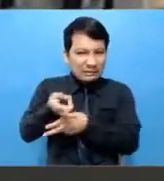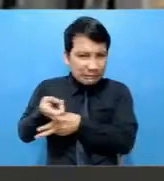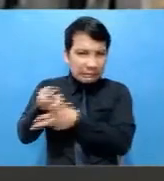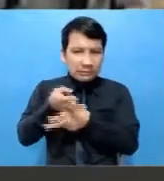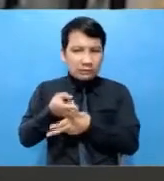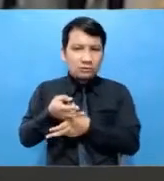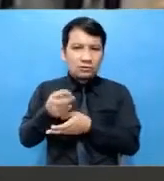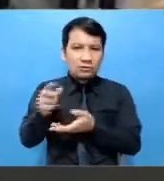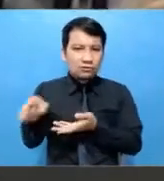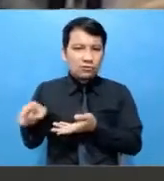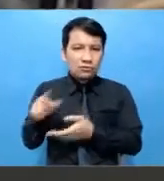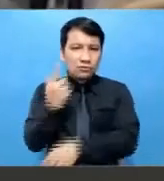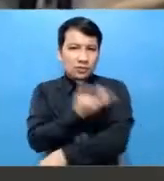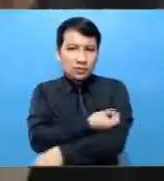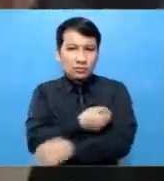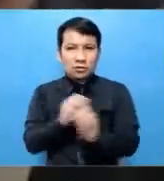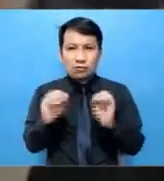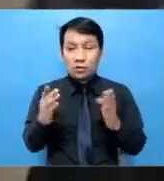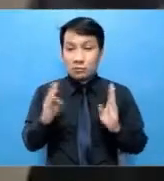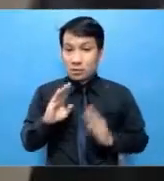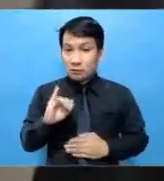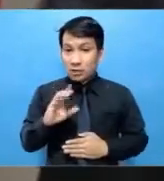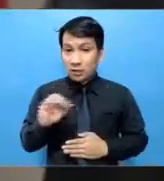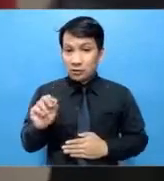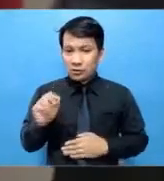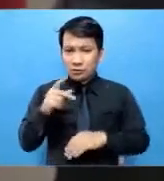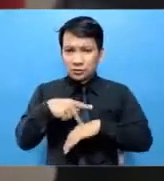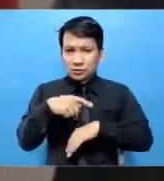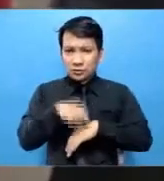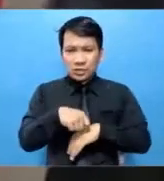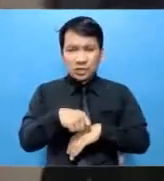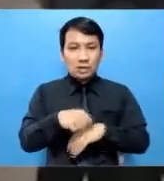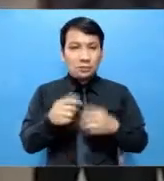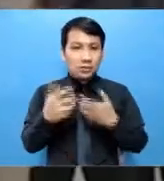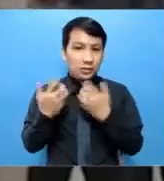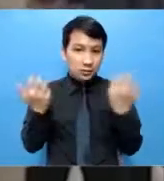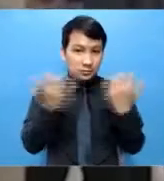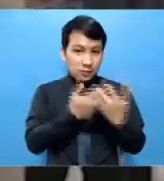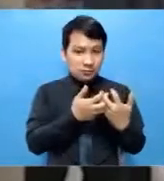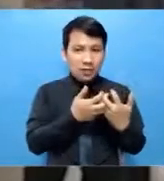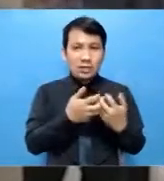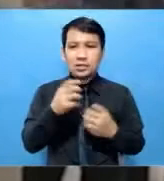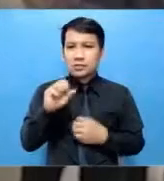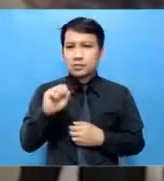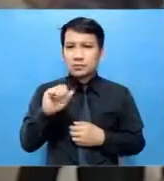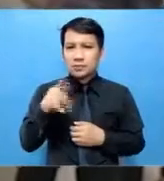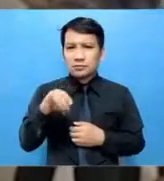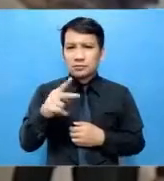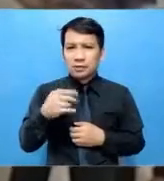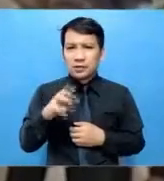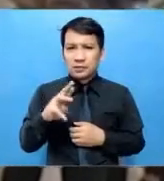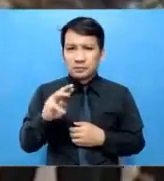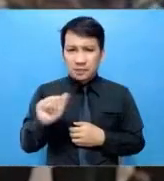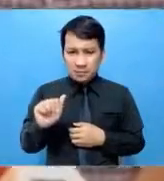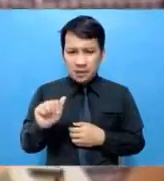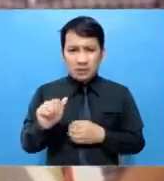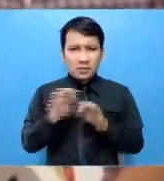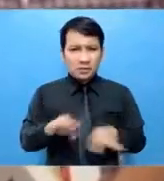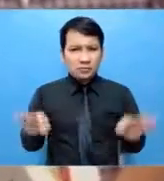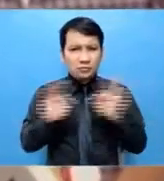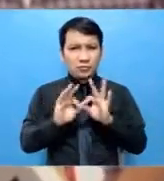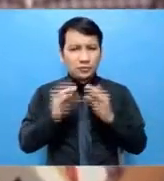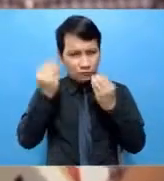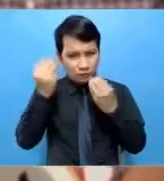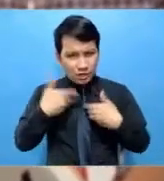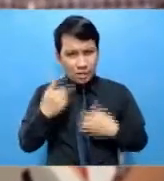Wala namang sariling biofreezers ang Parañaque kaya nakipag-partner sila sa Swelling Pharma. Malaking bagay po sa atin po yon para